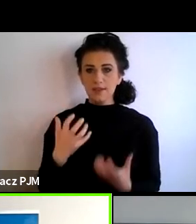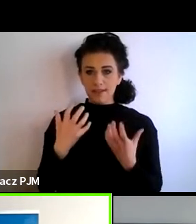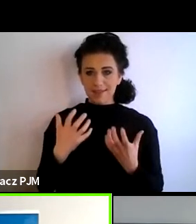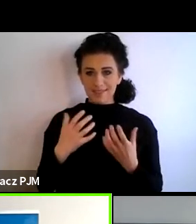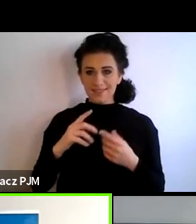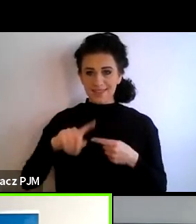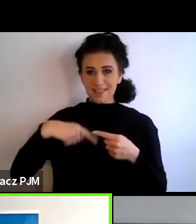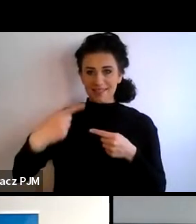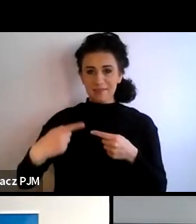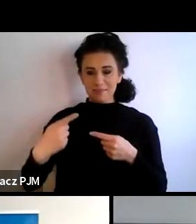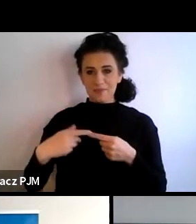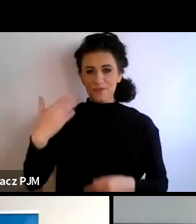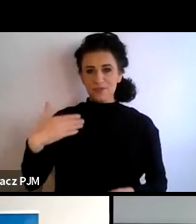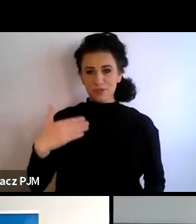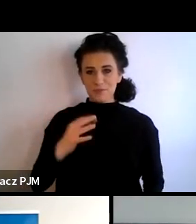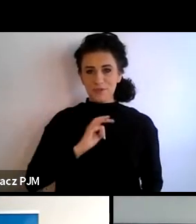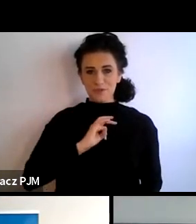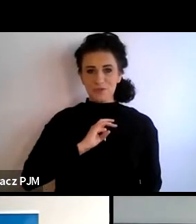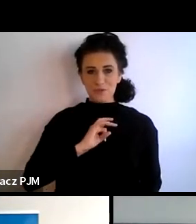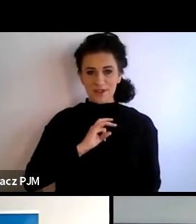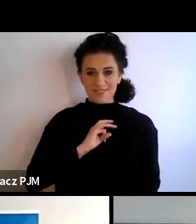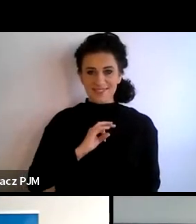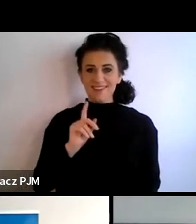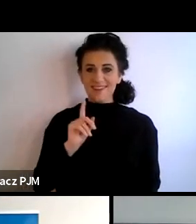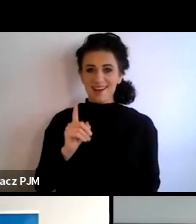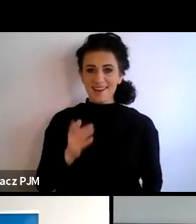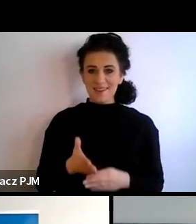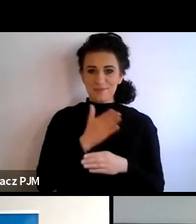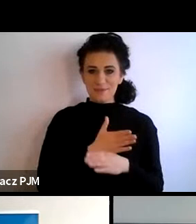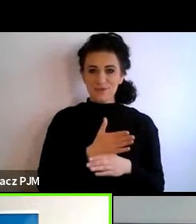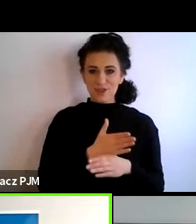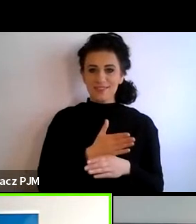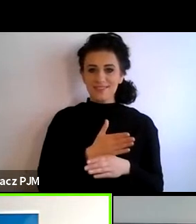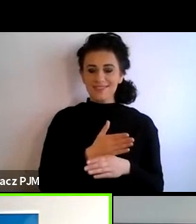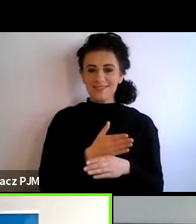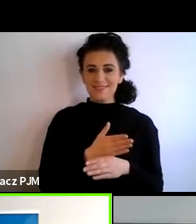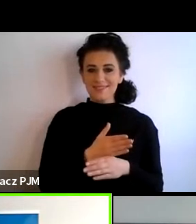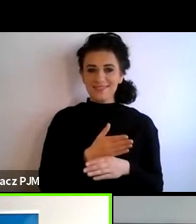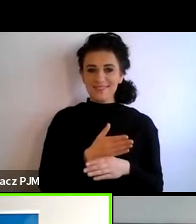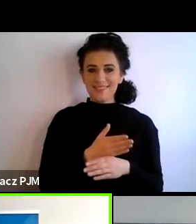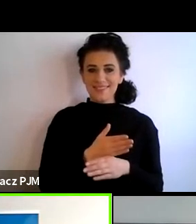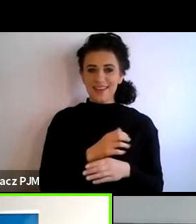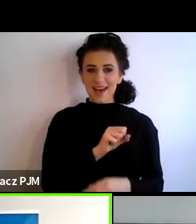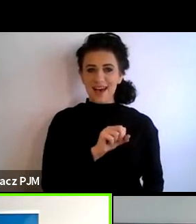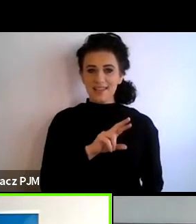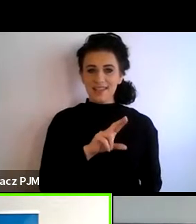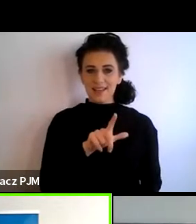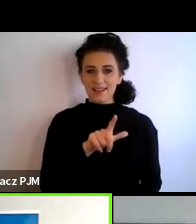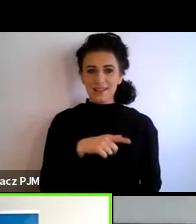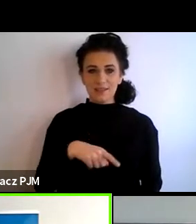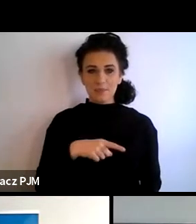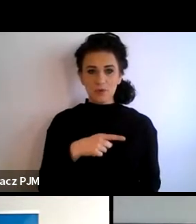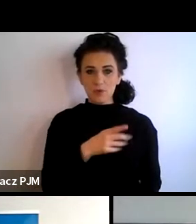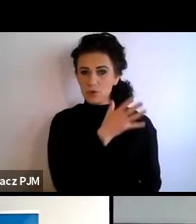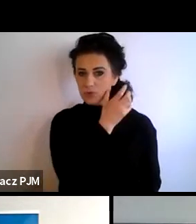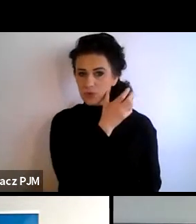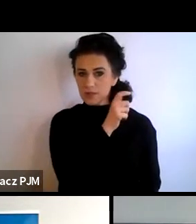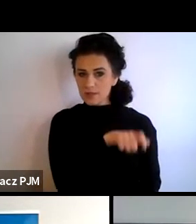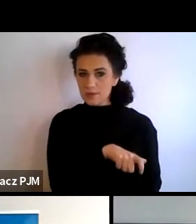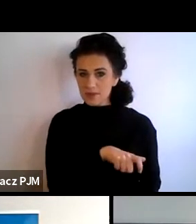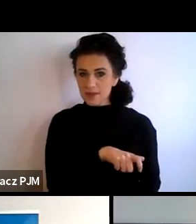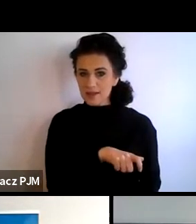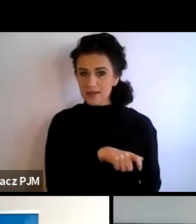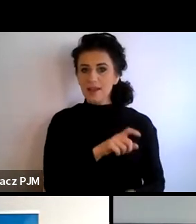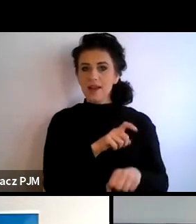swojego wystąpienia, ale może zanim to nastąpi, Arielu, przed chwilę nie było cię słychać. Wybiła właśnie